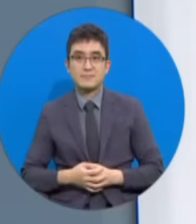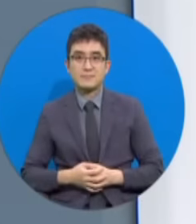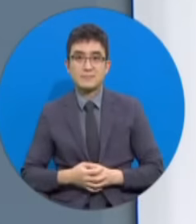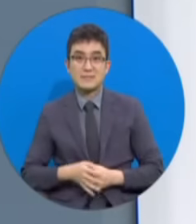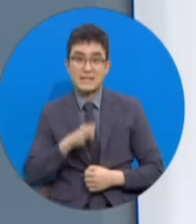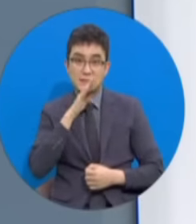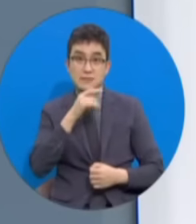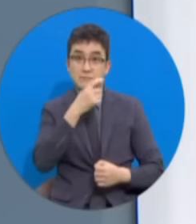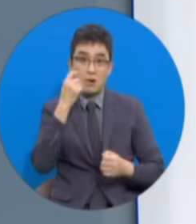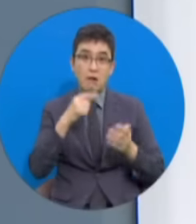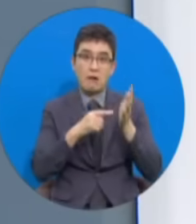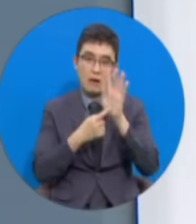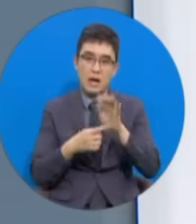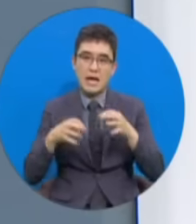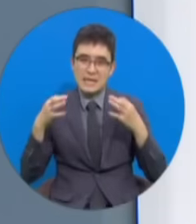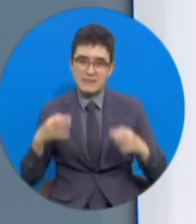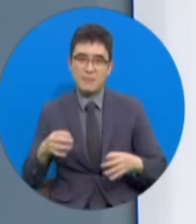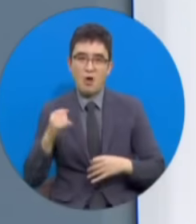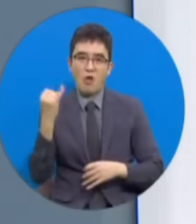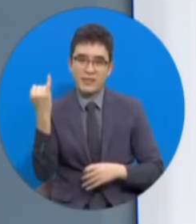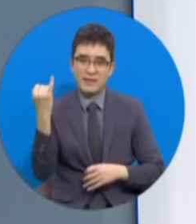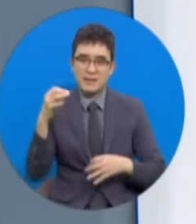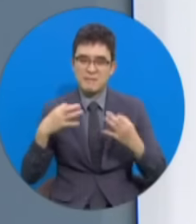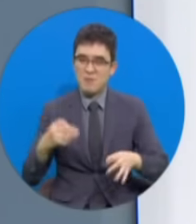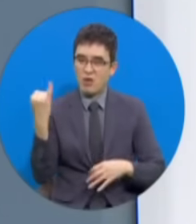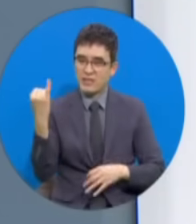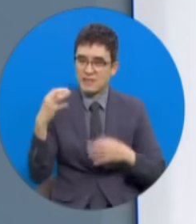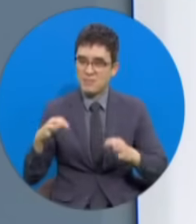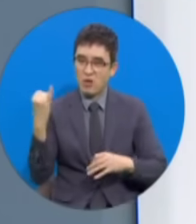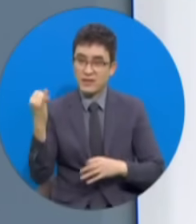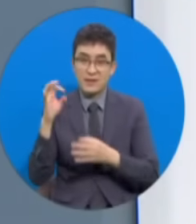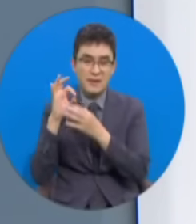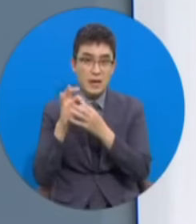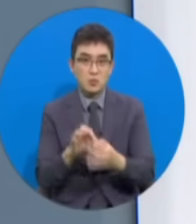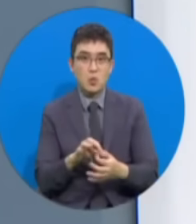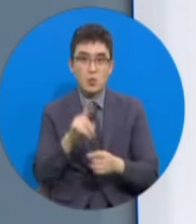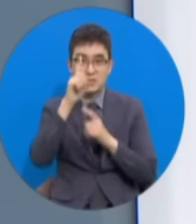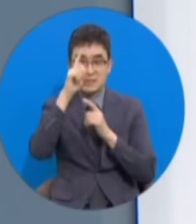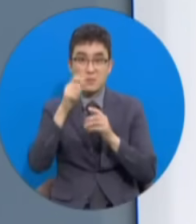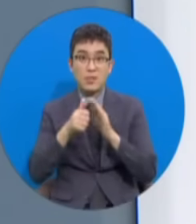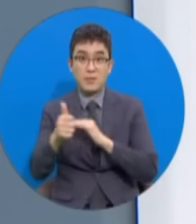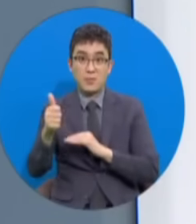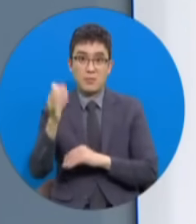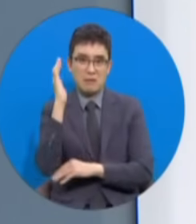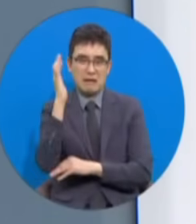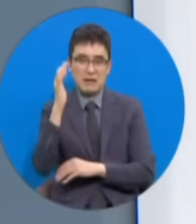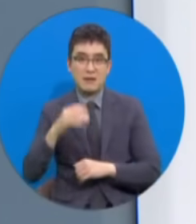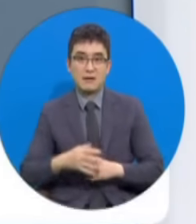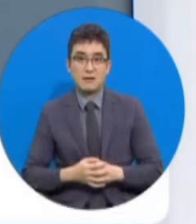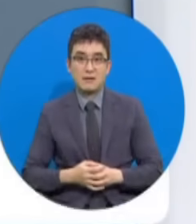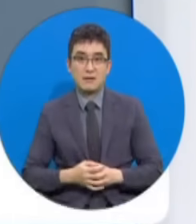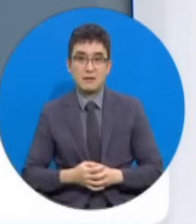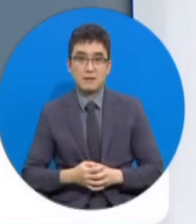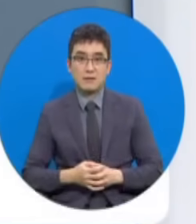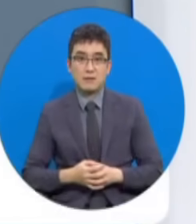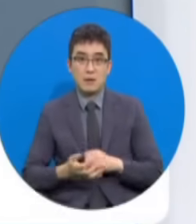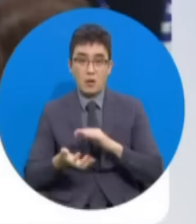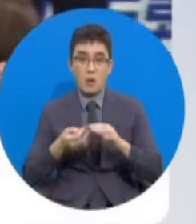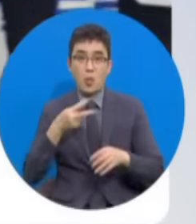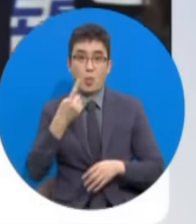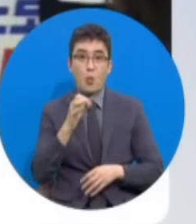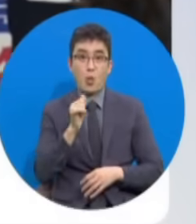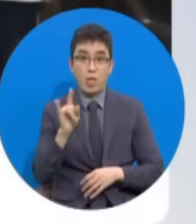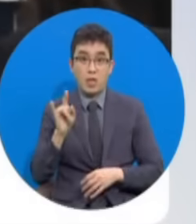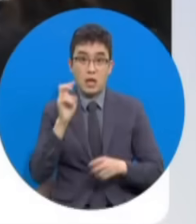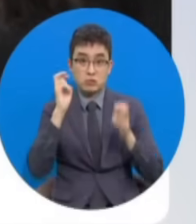증명돼도 끝까지 김건희 로드, 권력형 비리, 국정농단이라는 주장을 이재명 대표가 굽히지 않고 있습니다. 조금 전에 나왔던 동해기술공사라고 하는